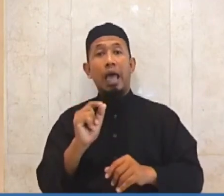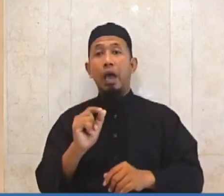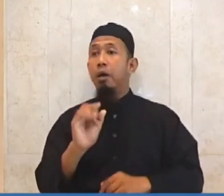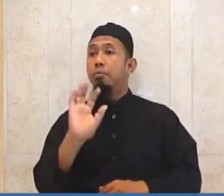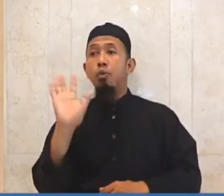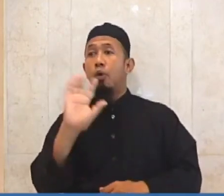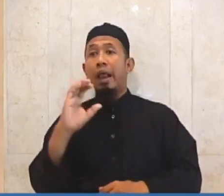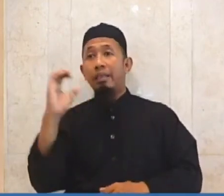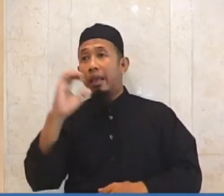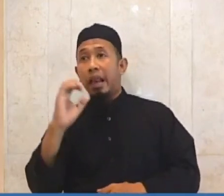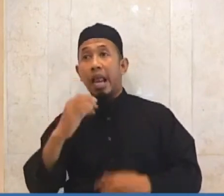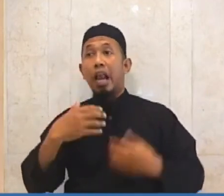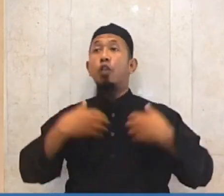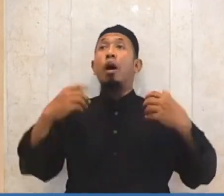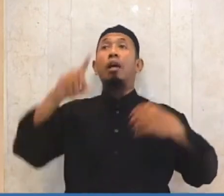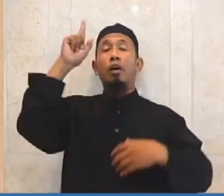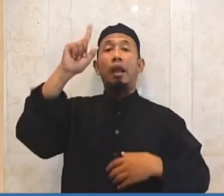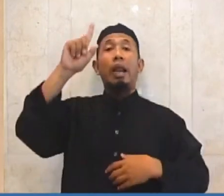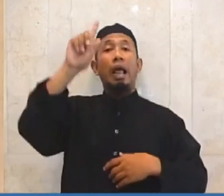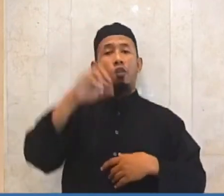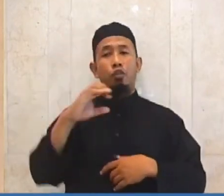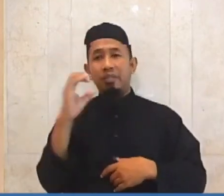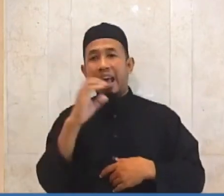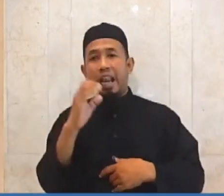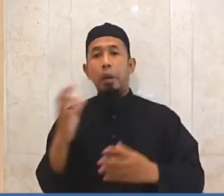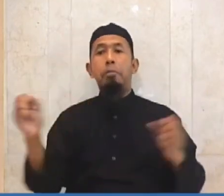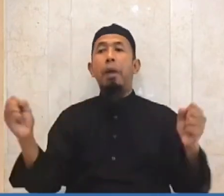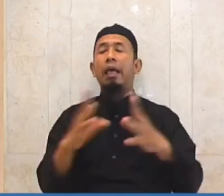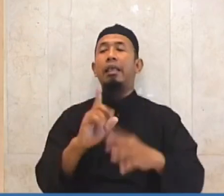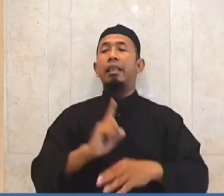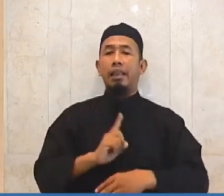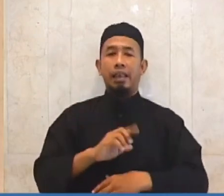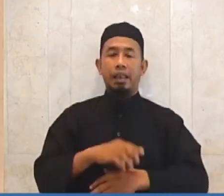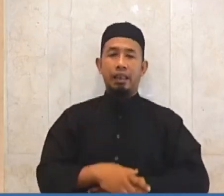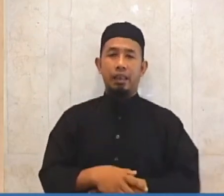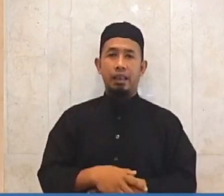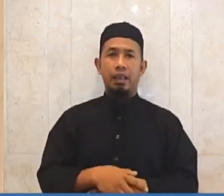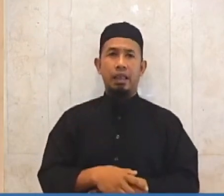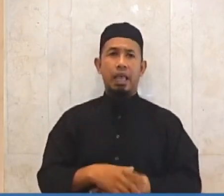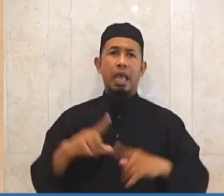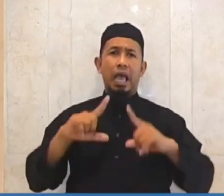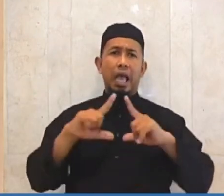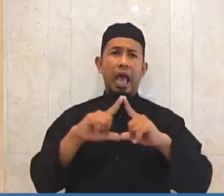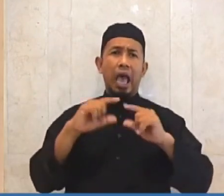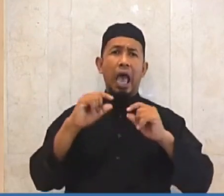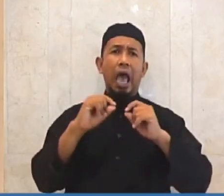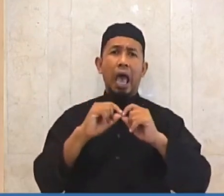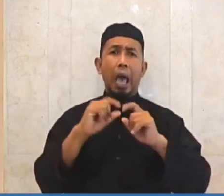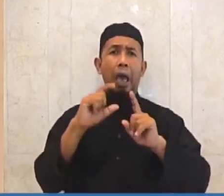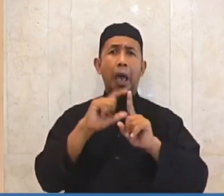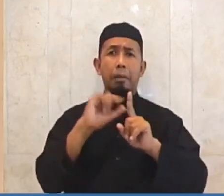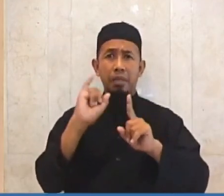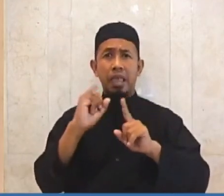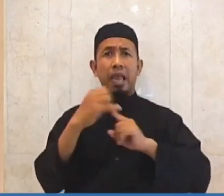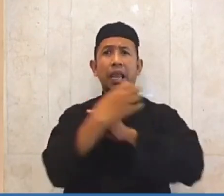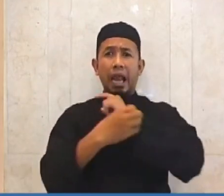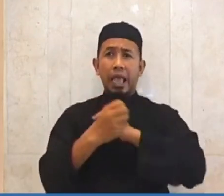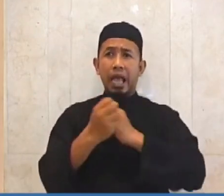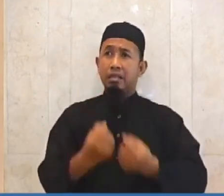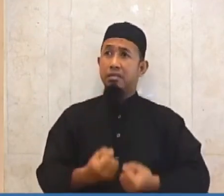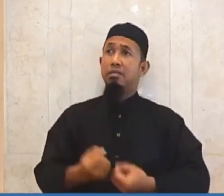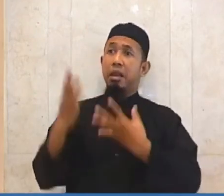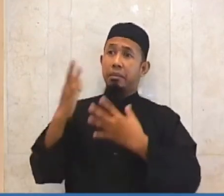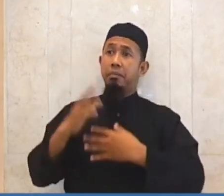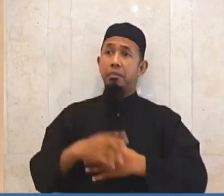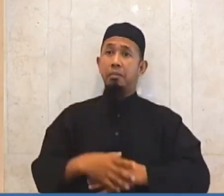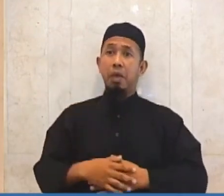taala yang kemudian adalah orang abdi negara yang Islami dia profesional ini